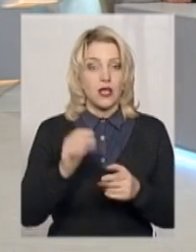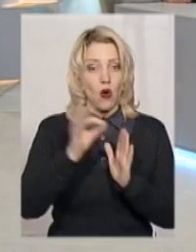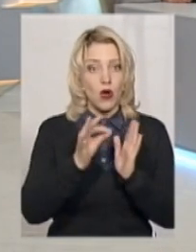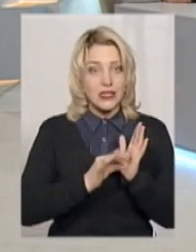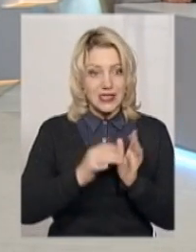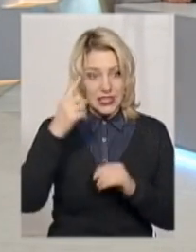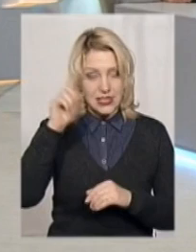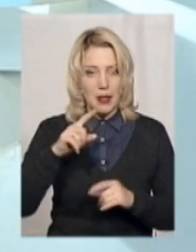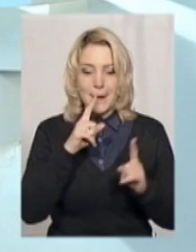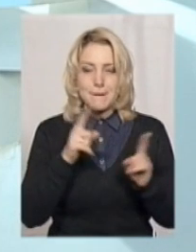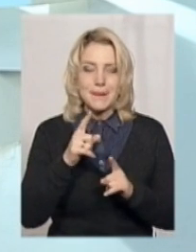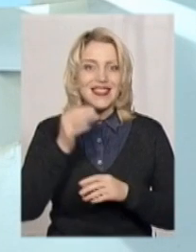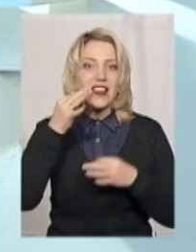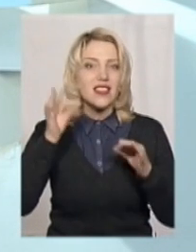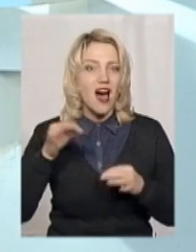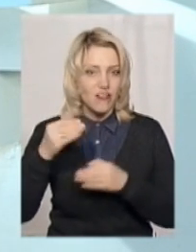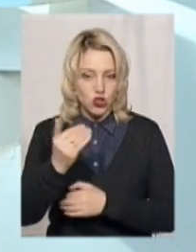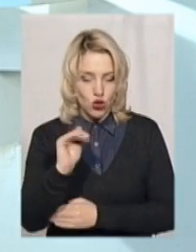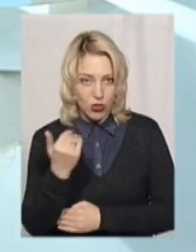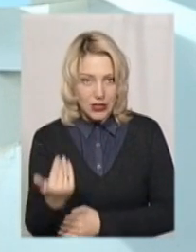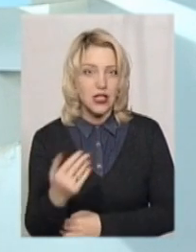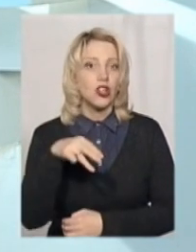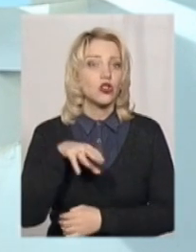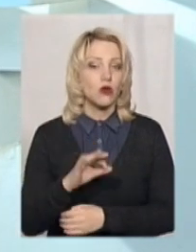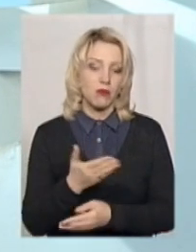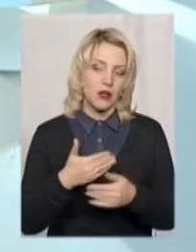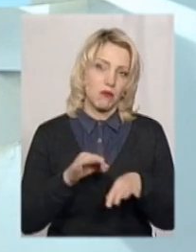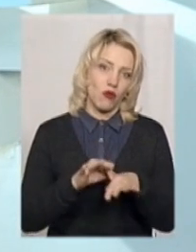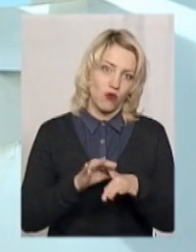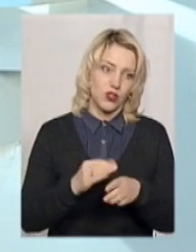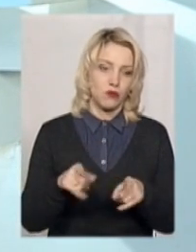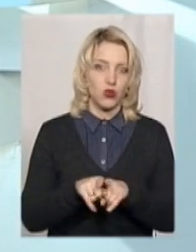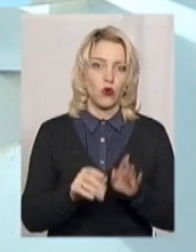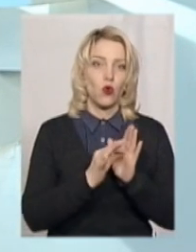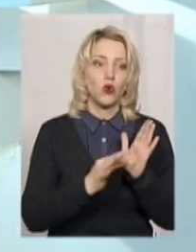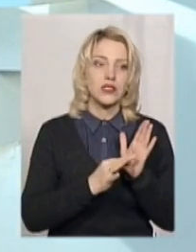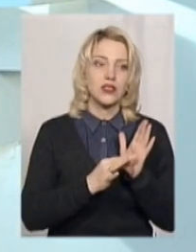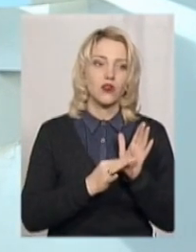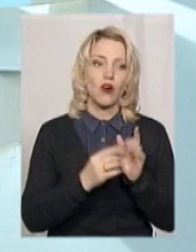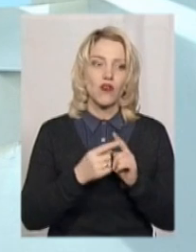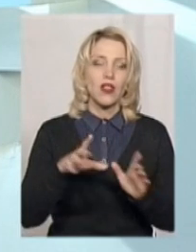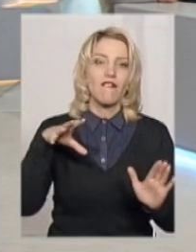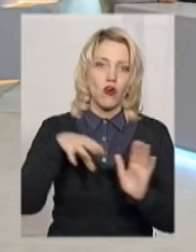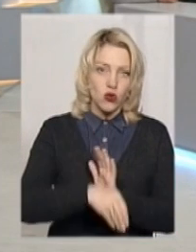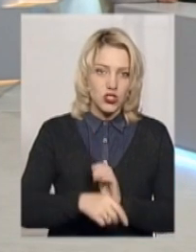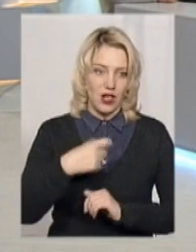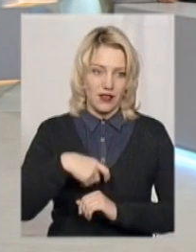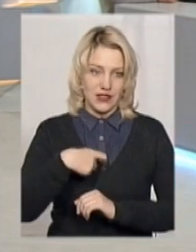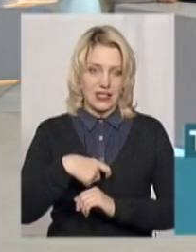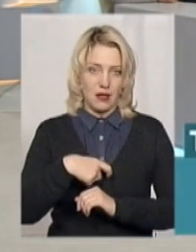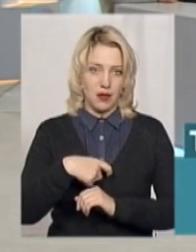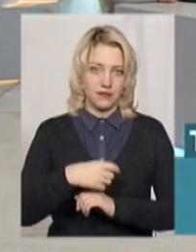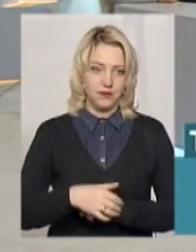знань, вмінь і навичок, то, звичайно, ми проводимо таку оцінку, вона включає в себе,